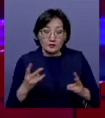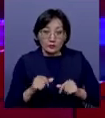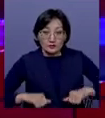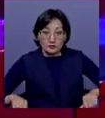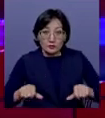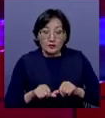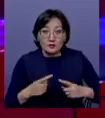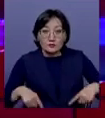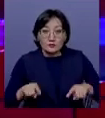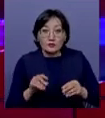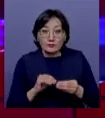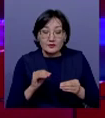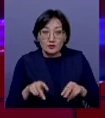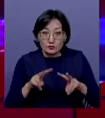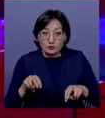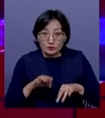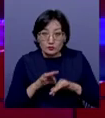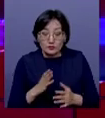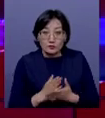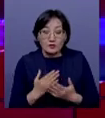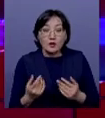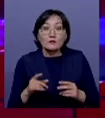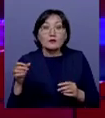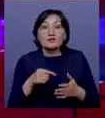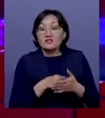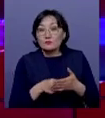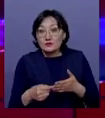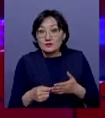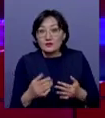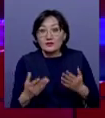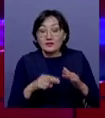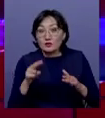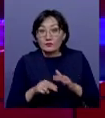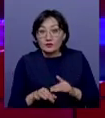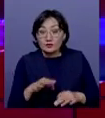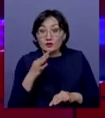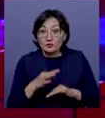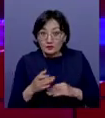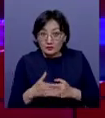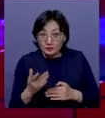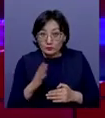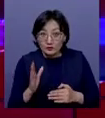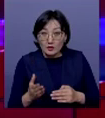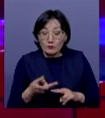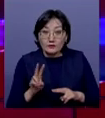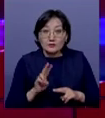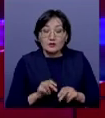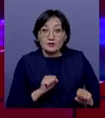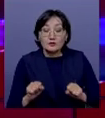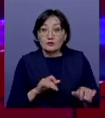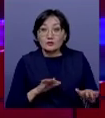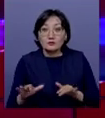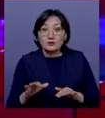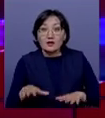органдар үздіксіз рейдтер жүргізіп жатыр. Алдымен ескерту беріп, елемегендерді жауапқа тартты. Бұл жолы сақтық